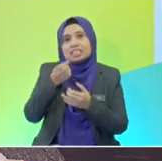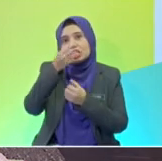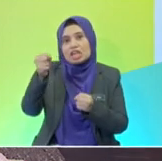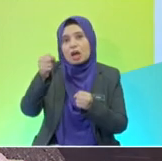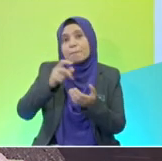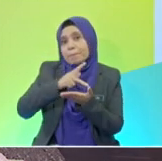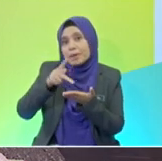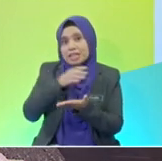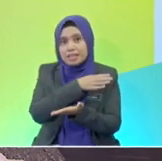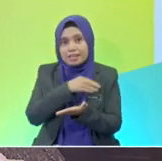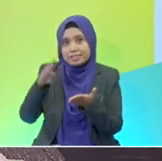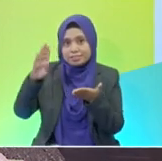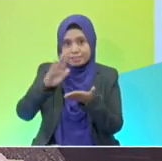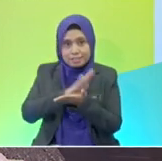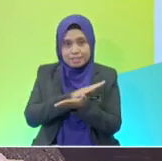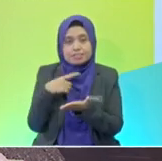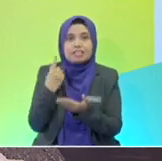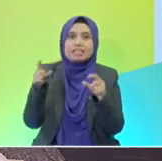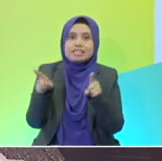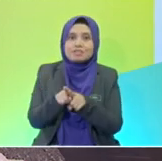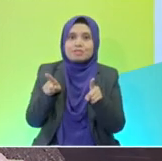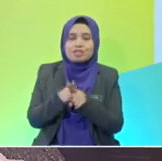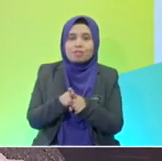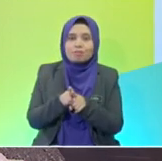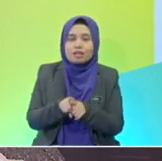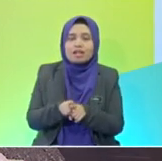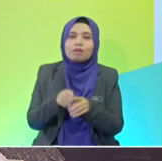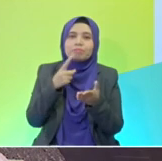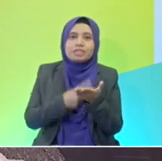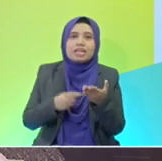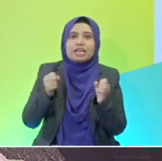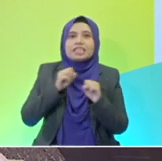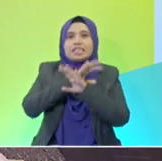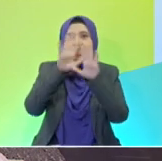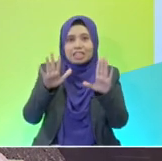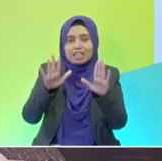kita fokus tentang apa yang bakal diterangkan oleh